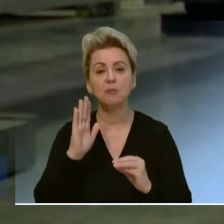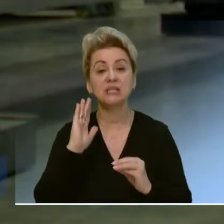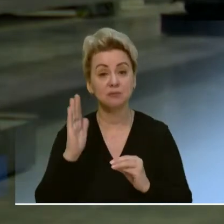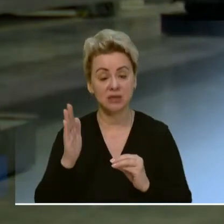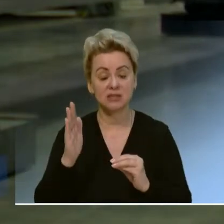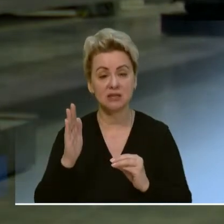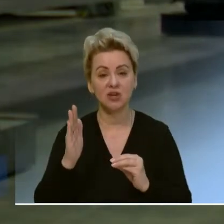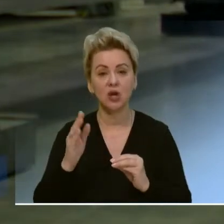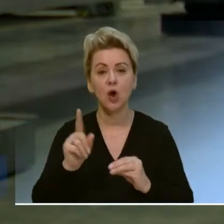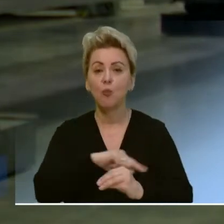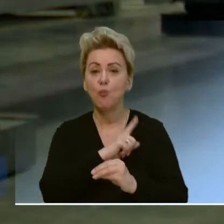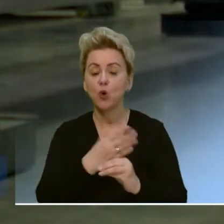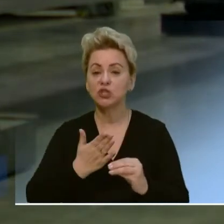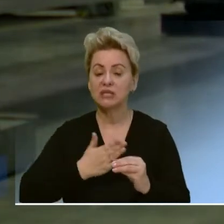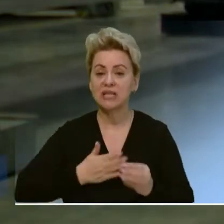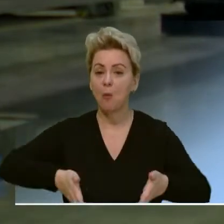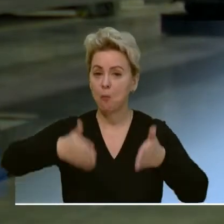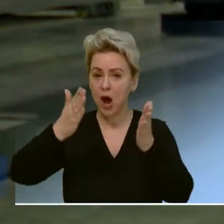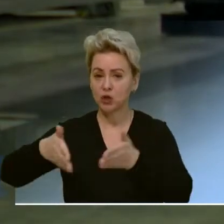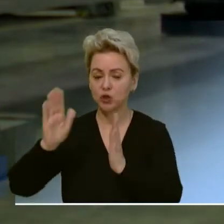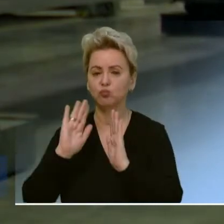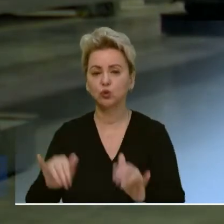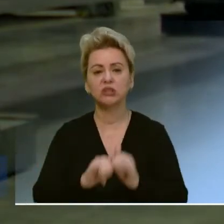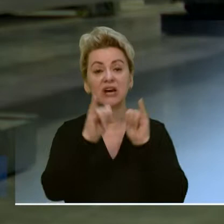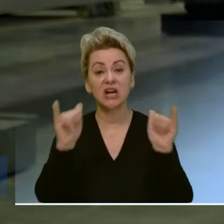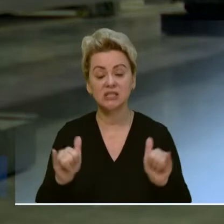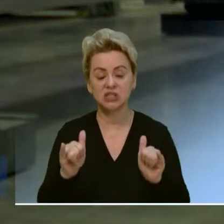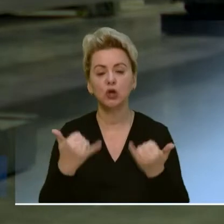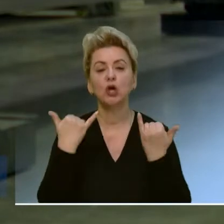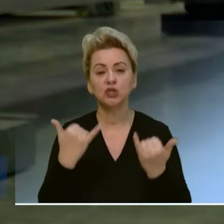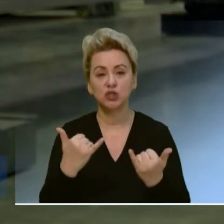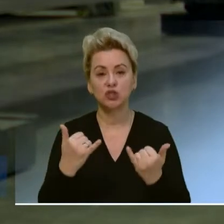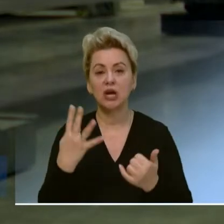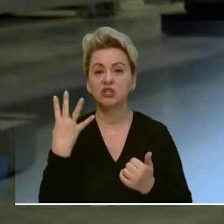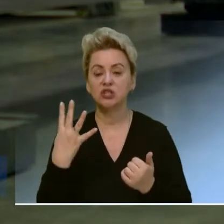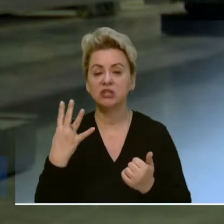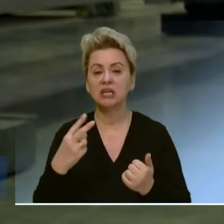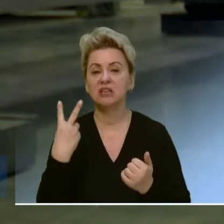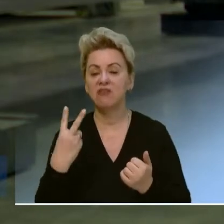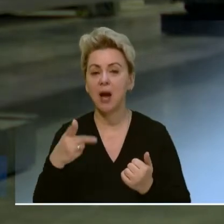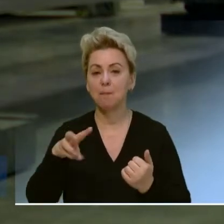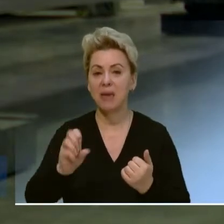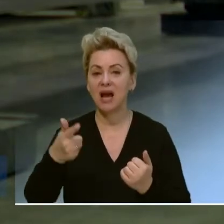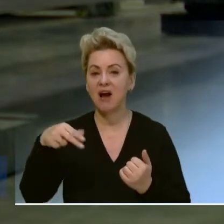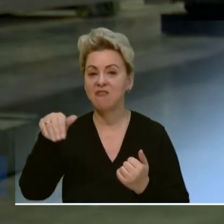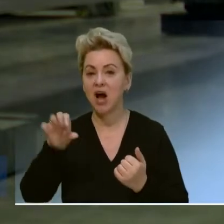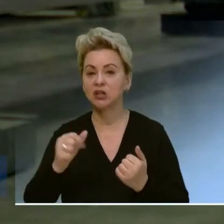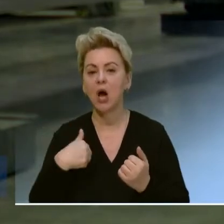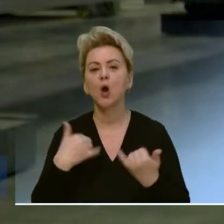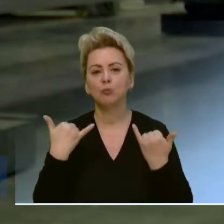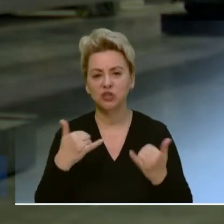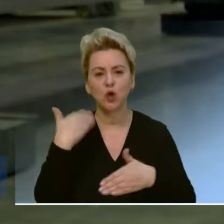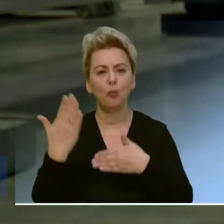перспективе мощность наших башен будет расти. И вот сейчас она 4,2 мегаватта. Думаем, что мы